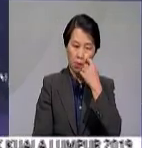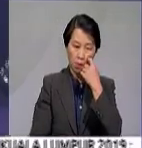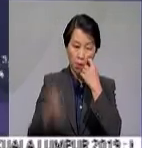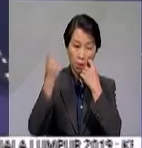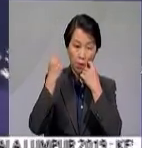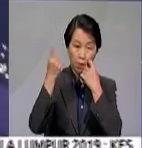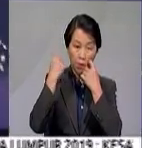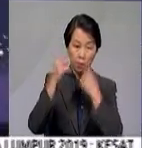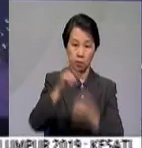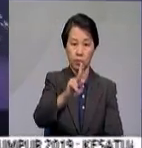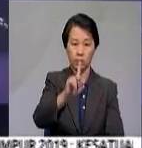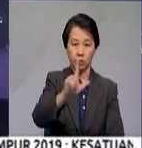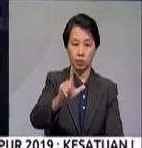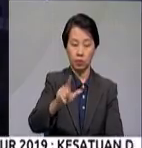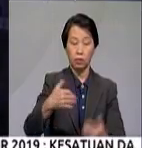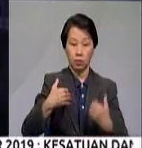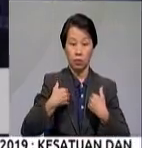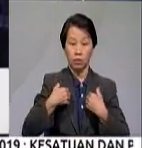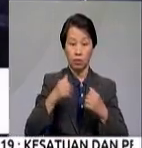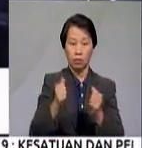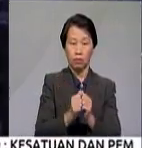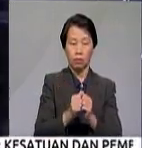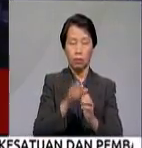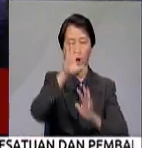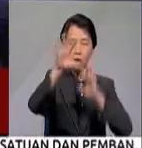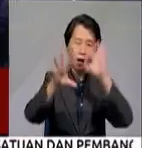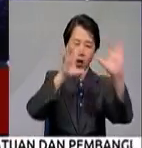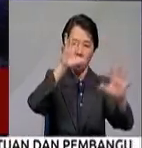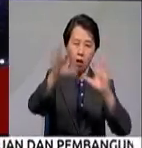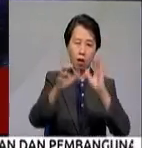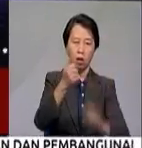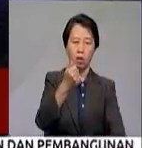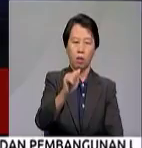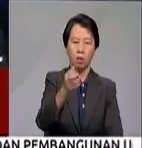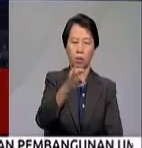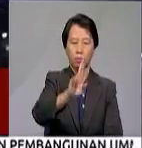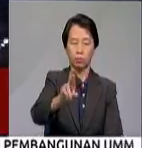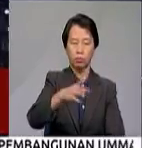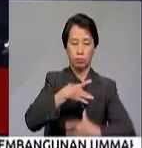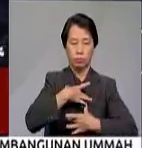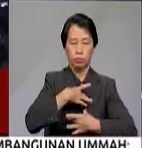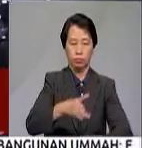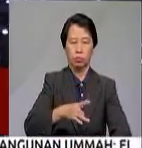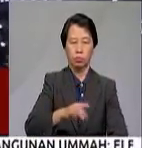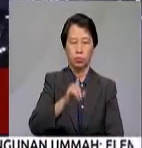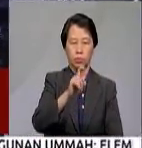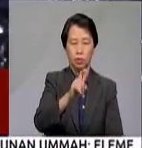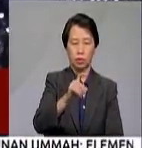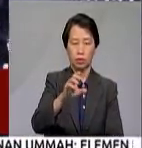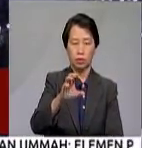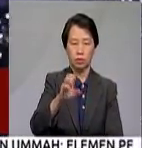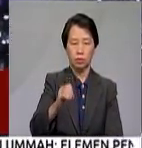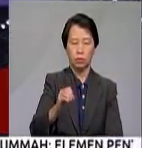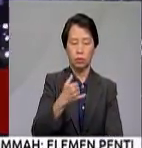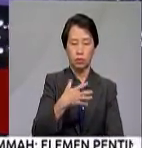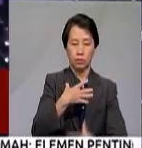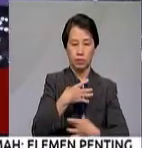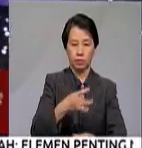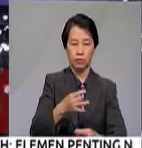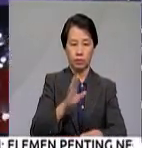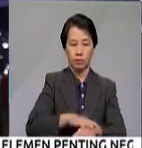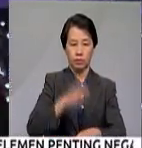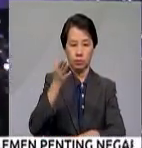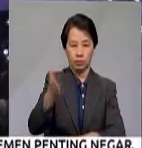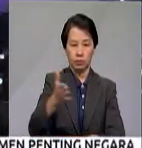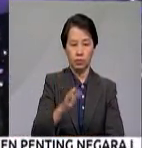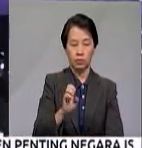Baru-baru ini Kuala Lumpur digegarkan dengan jeritan hampir 10,000 peminat EXO. Jumlah peminat yang menggelarkan diri mereka